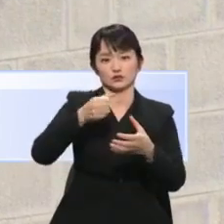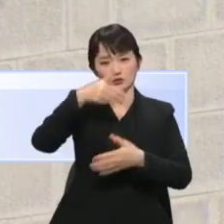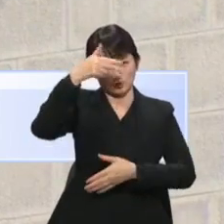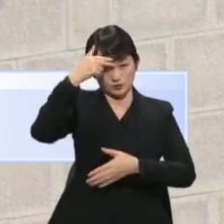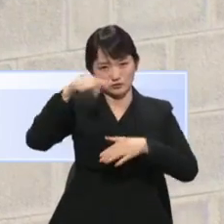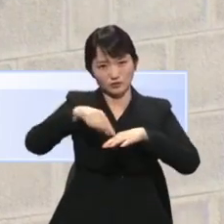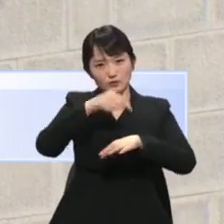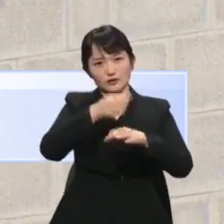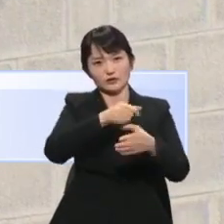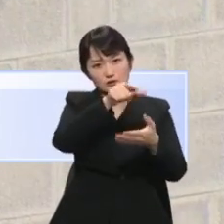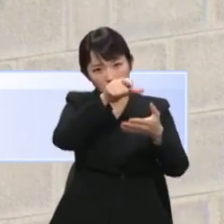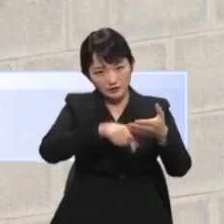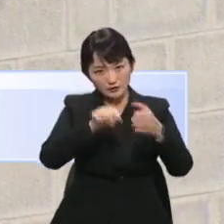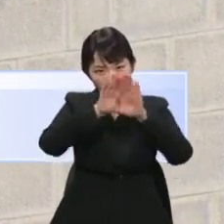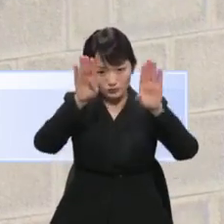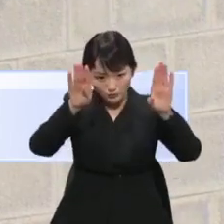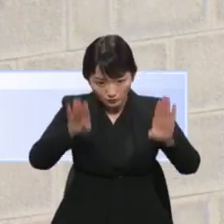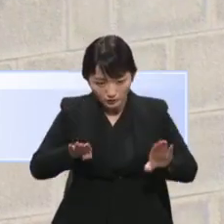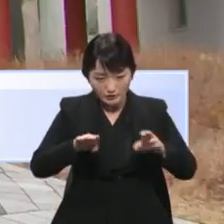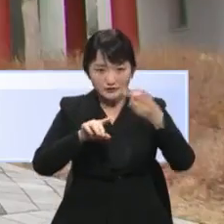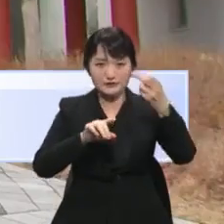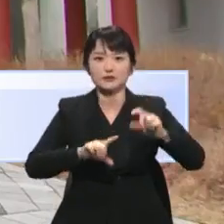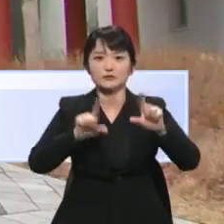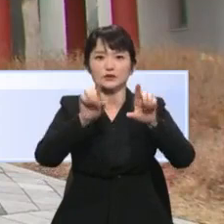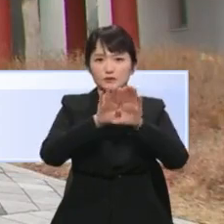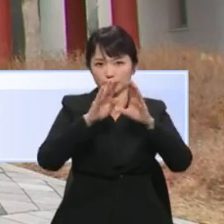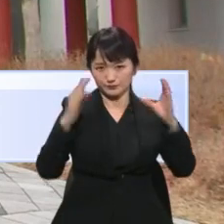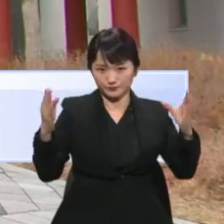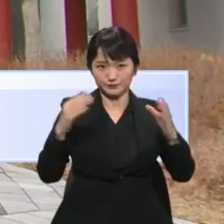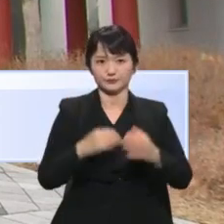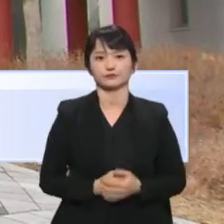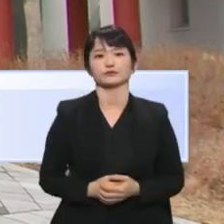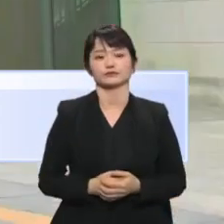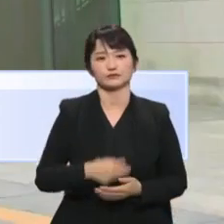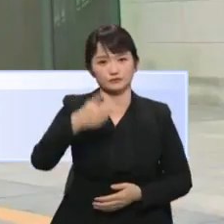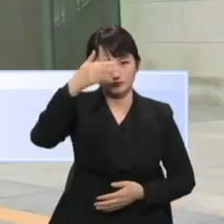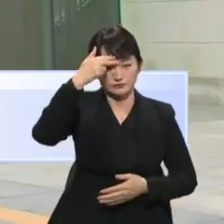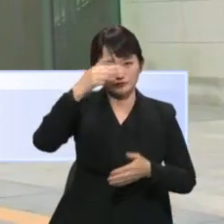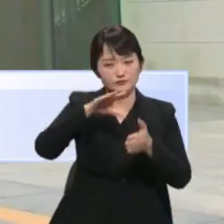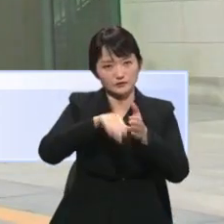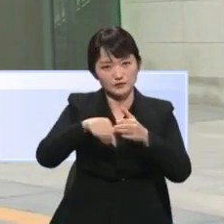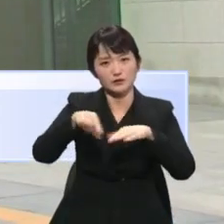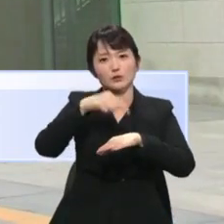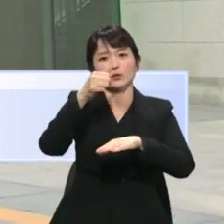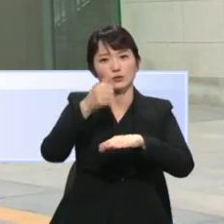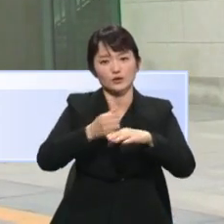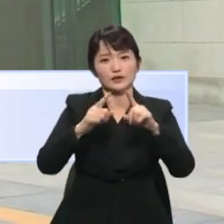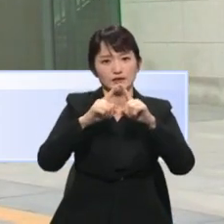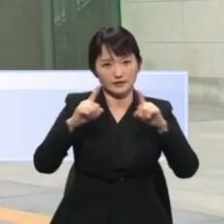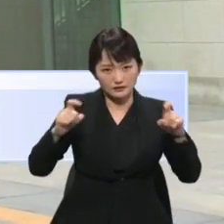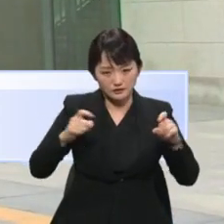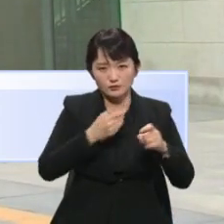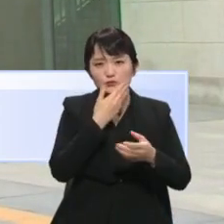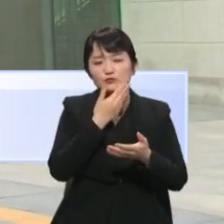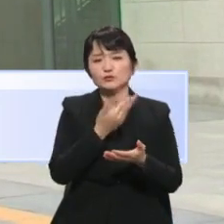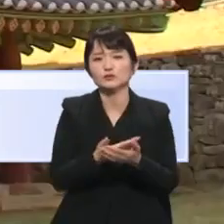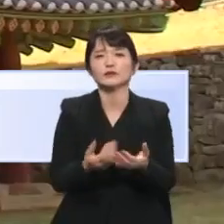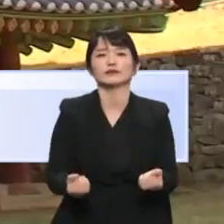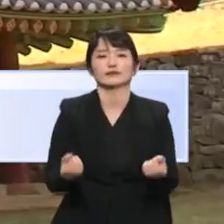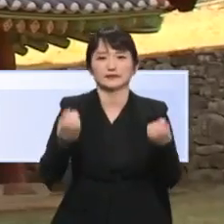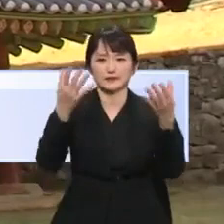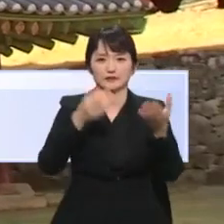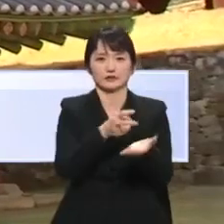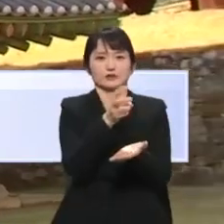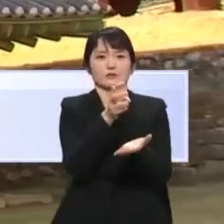겁니다. 조선시대 때 오대산 사고에는 조선왕조실록과 왕실의 주요 행사를 정리한 의궤, 왕실의 족보